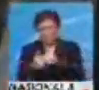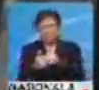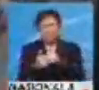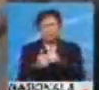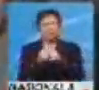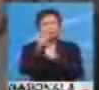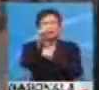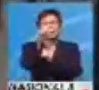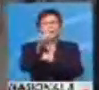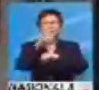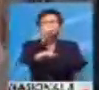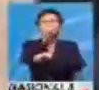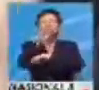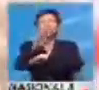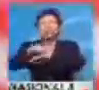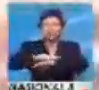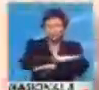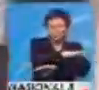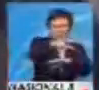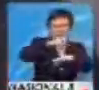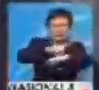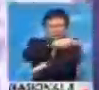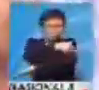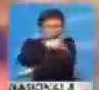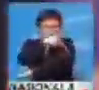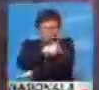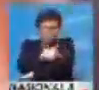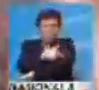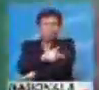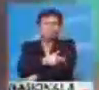lighten TV infection di Hospital